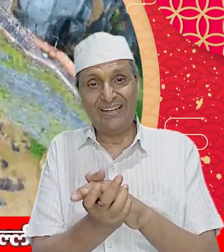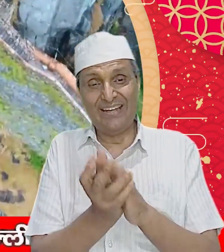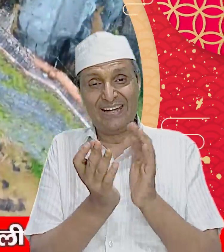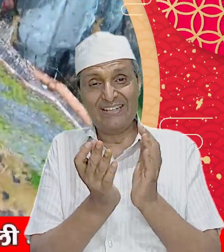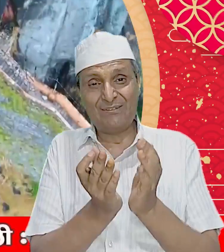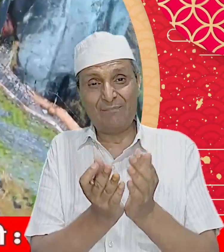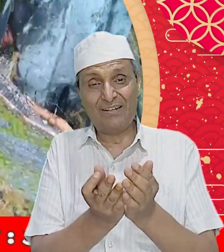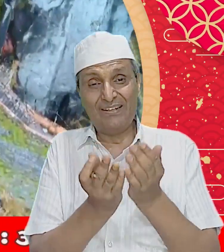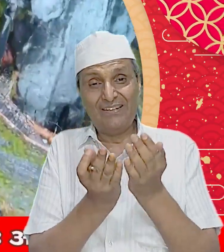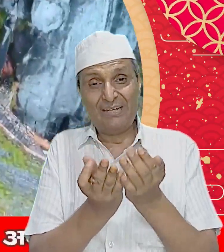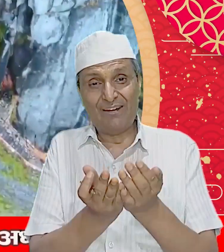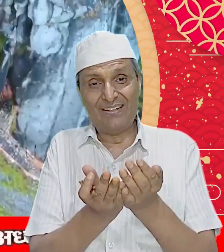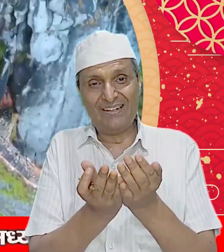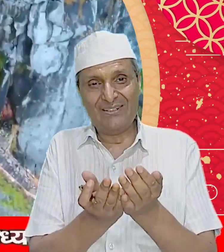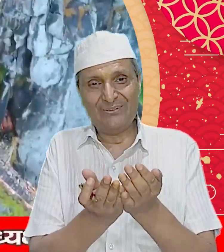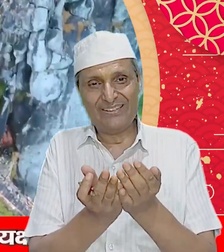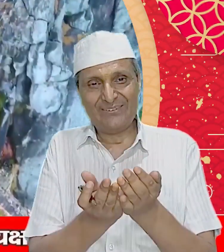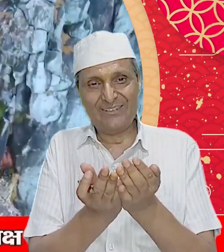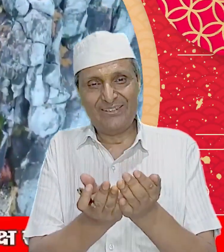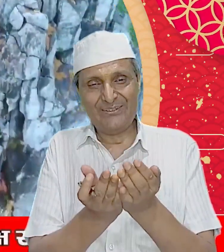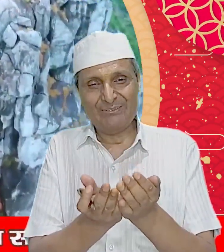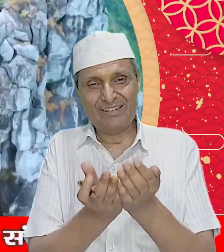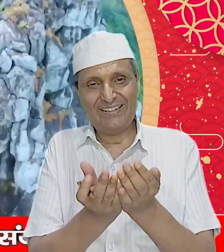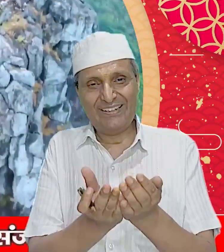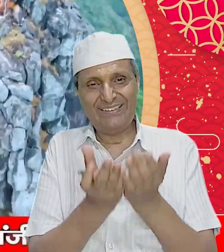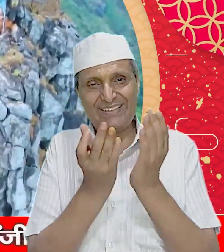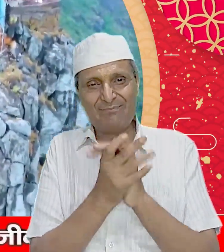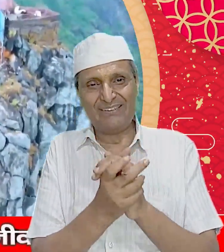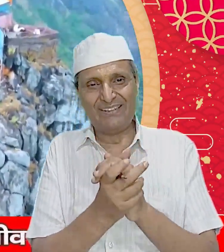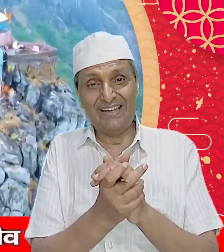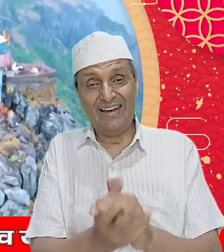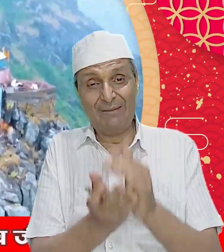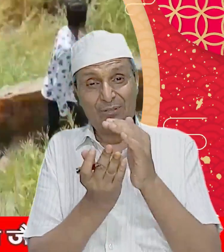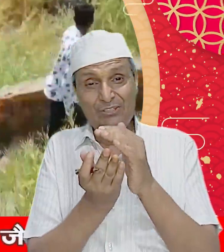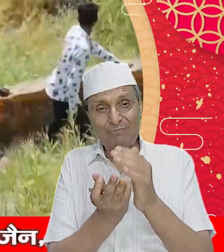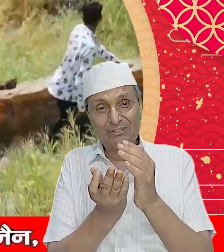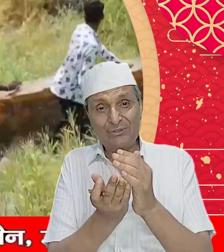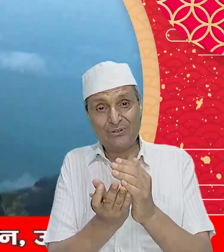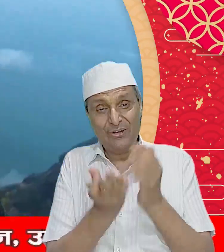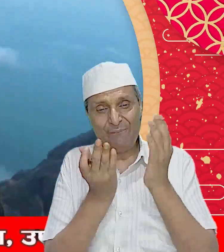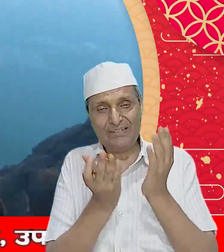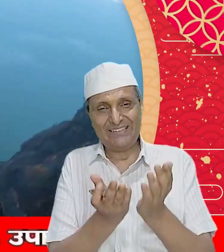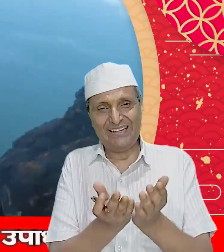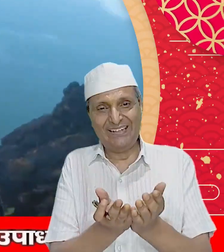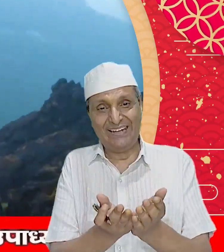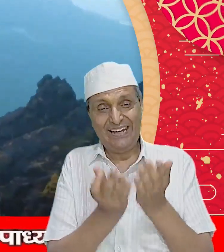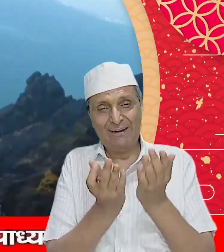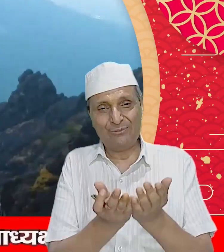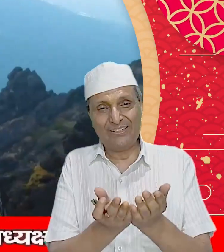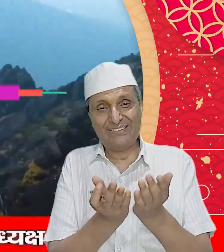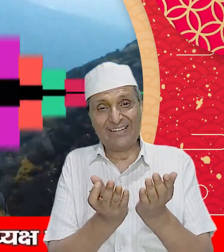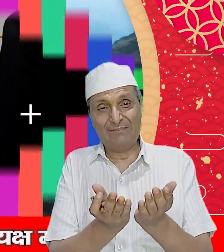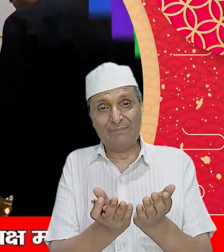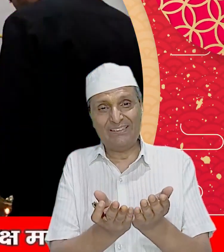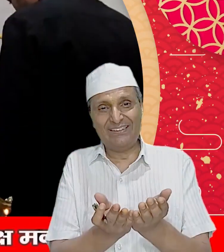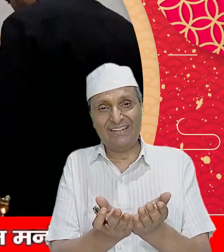हो गए कि आज हम वहाँ पर निर्वाण लाडू तक उनकी टोंक पर नहीं चढ़ा पाते हैं। अरे हम उनकी तो बच्चों को बचाया ही कहाँ, अब